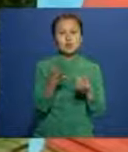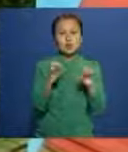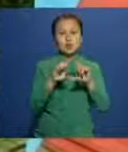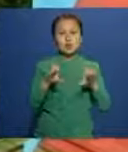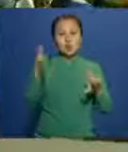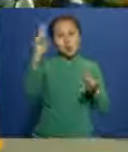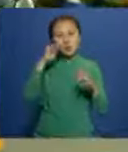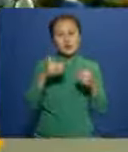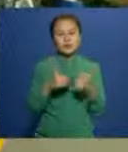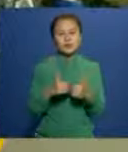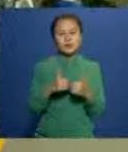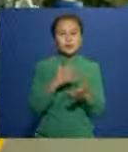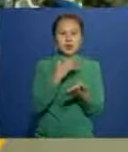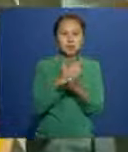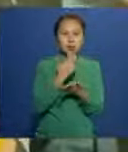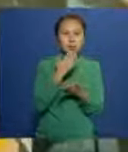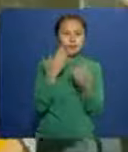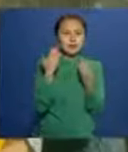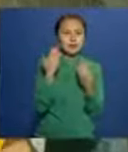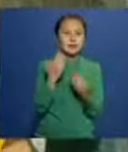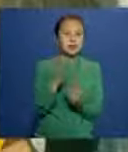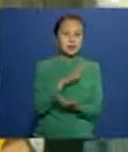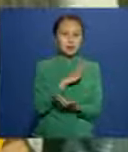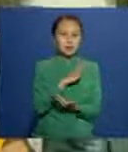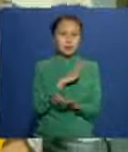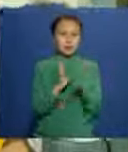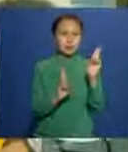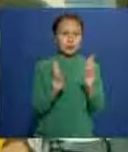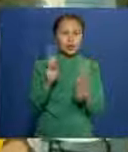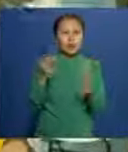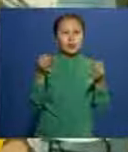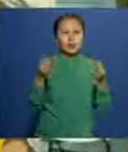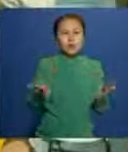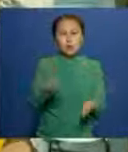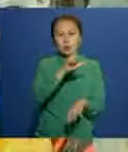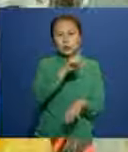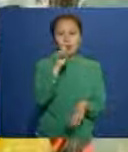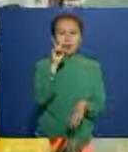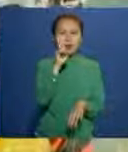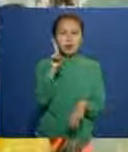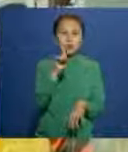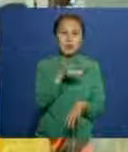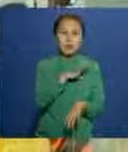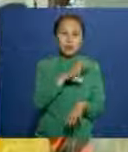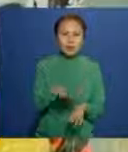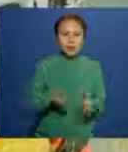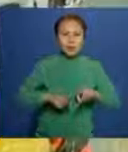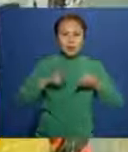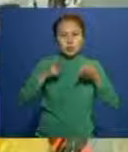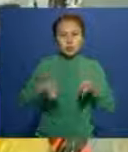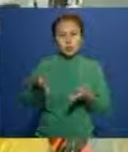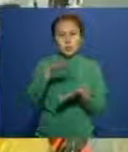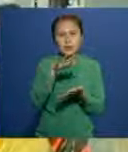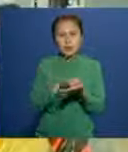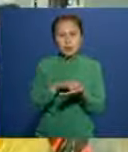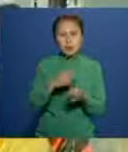бітіруші биылғы ұлттық бірыңғай тесттің үдесінен шыға алмаған. Алға бос жүрген жастар түрлі бұзақ ортаға түсіп қалуы мүмкін. Осы қауіптің алдын